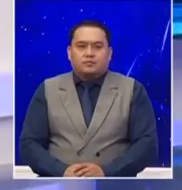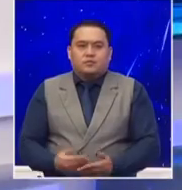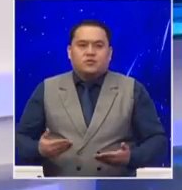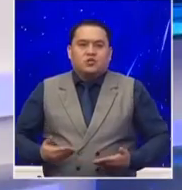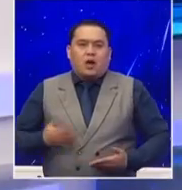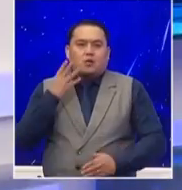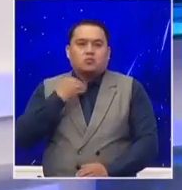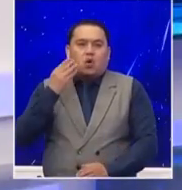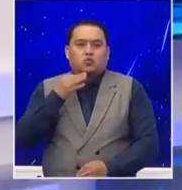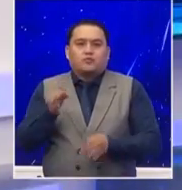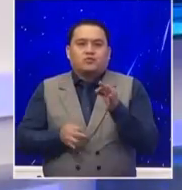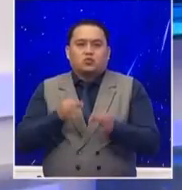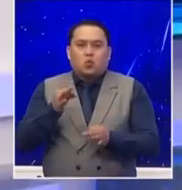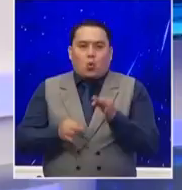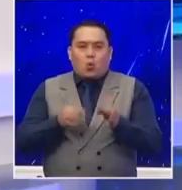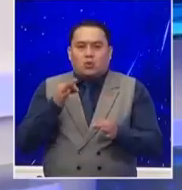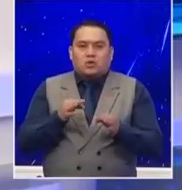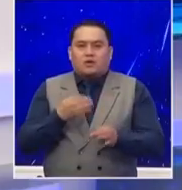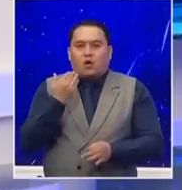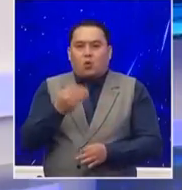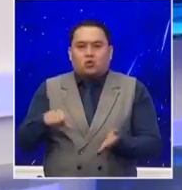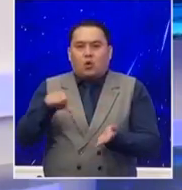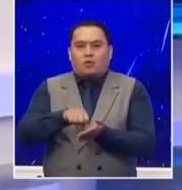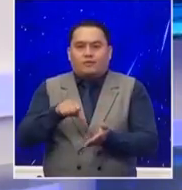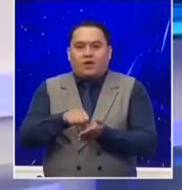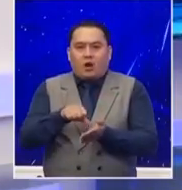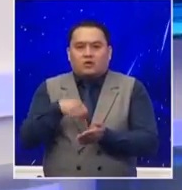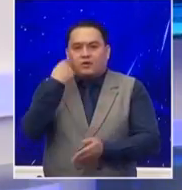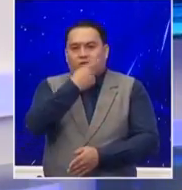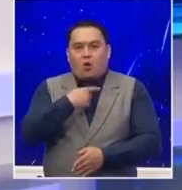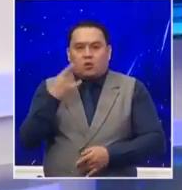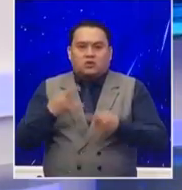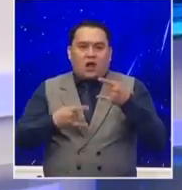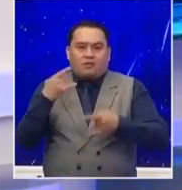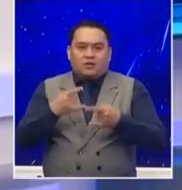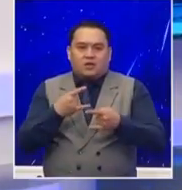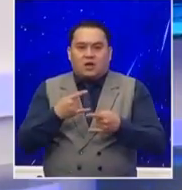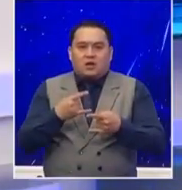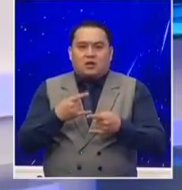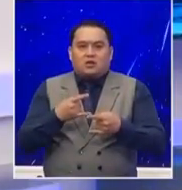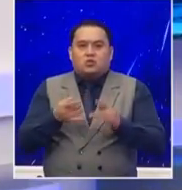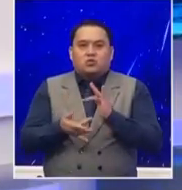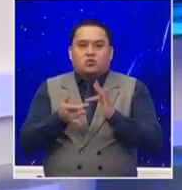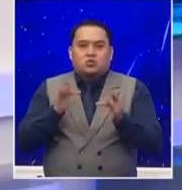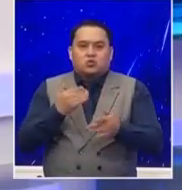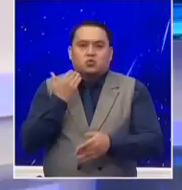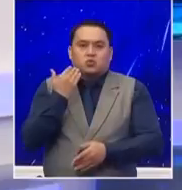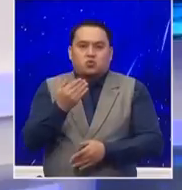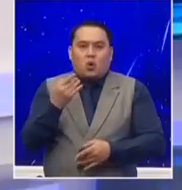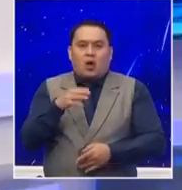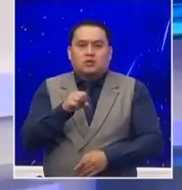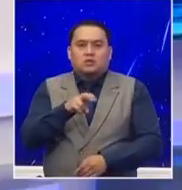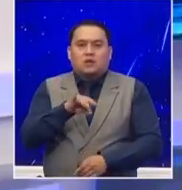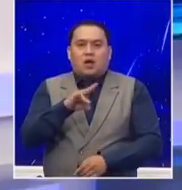Жительница Алматы подала в суд на лиц, которые после ее участия в телевизионном ток-шоу организовали травлю на нее в социальной сети, сообщает телеканал